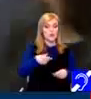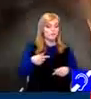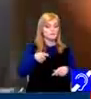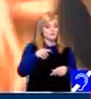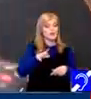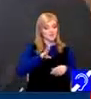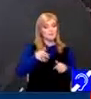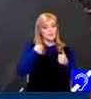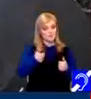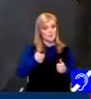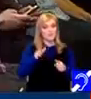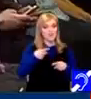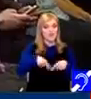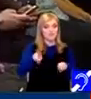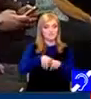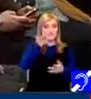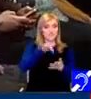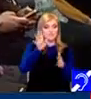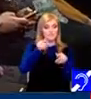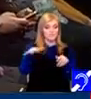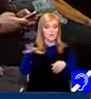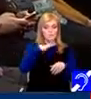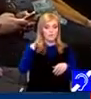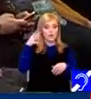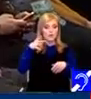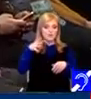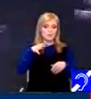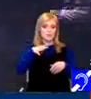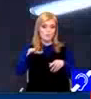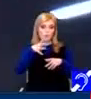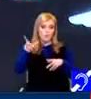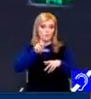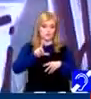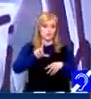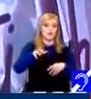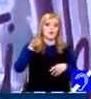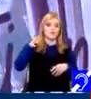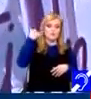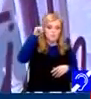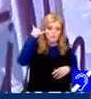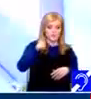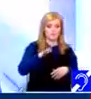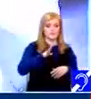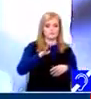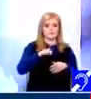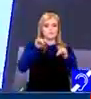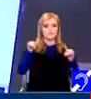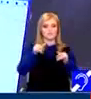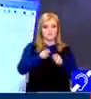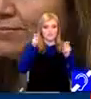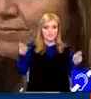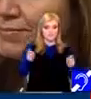centre să fie prin toată Republica Moldova. Sunt deciși să înceapă de la Bălți, ce-i drept, tot cu investiții străine. Și este foarte